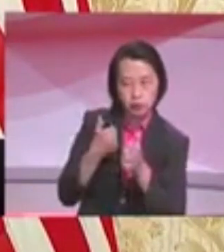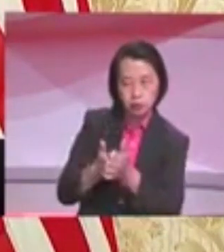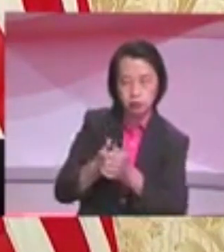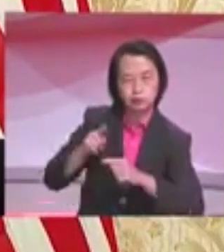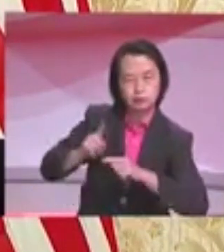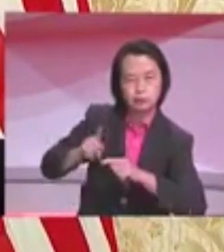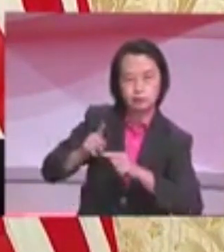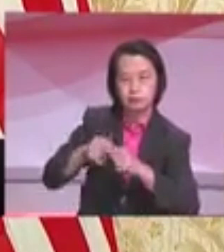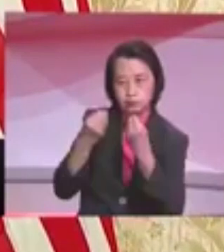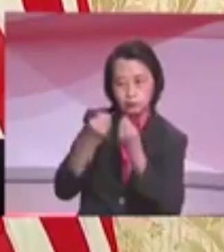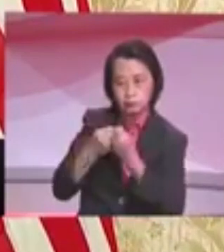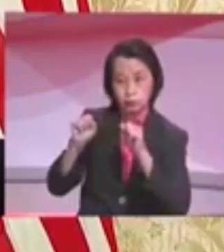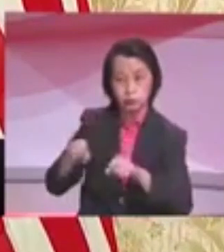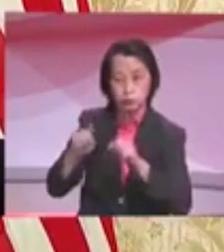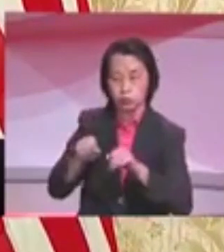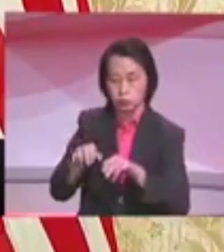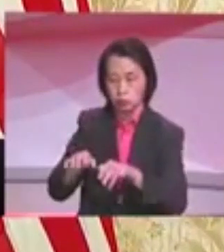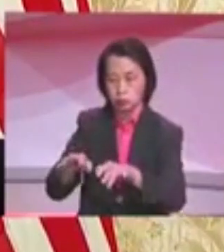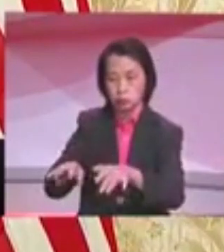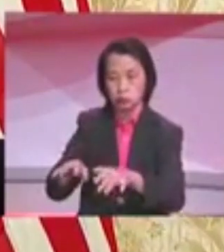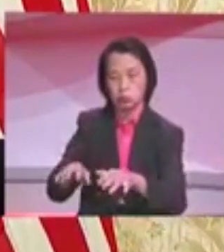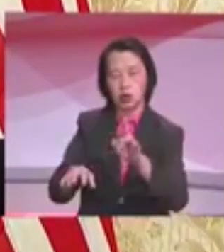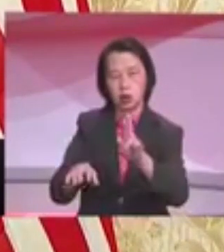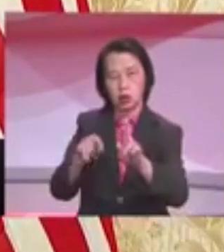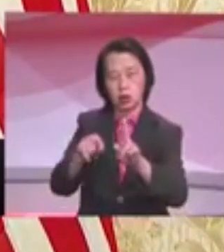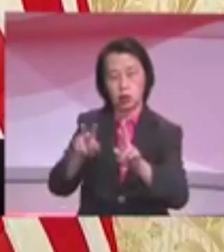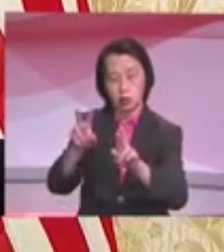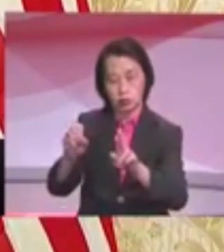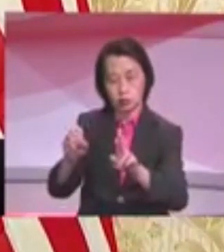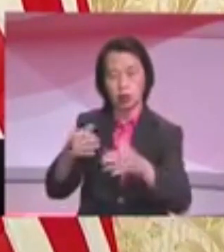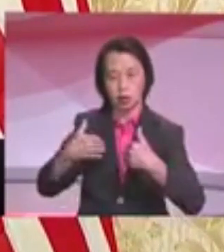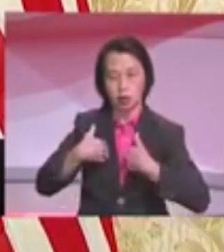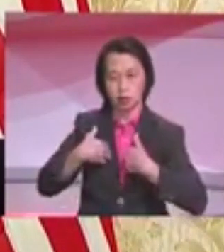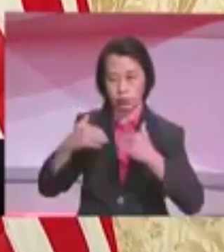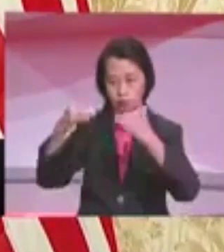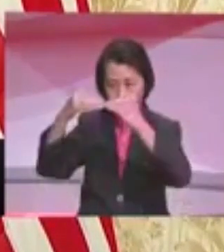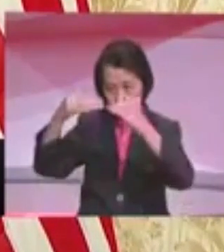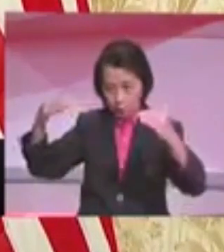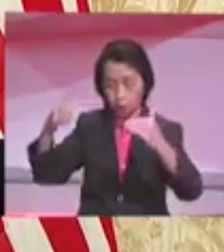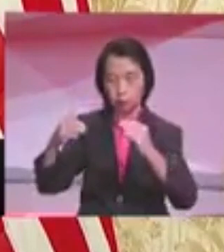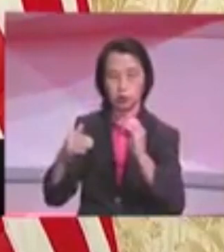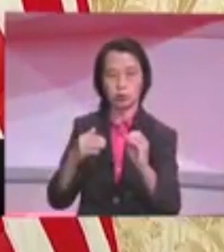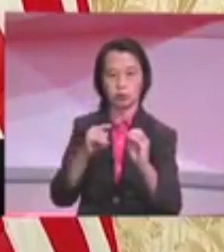kadar kebolehjangkitan atau R0 yang kini berada pada paras